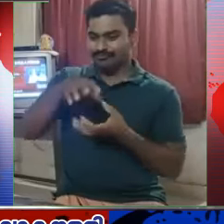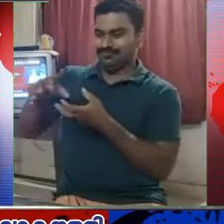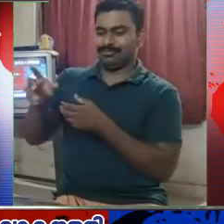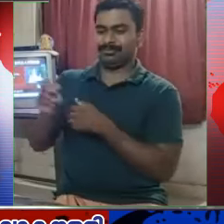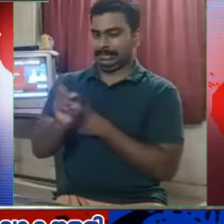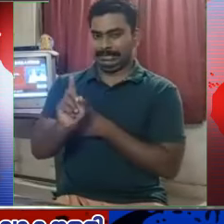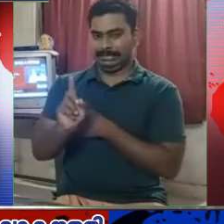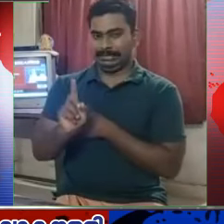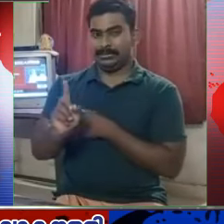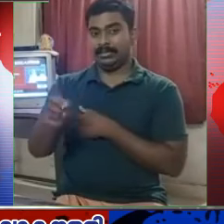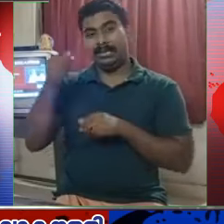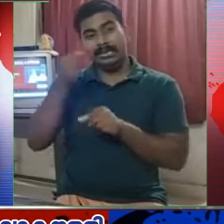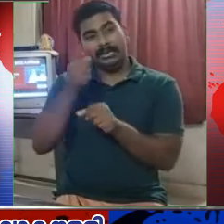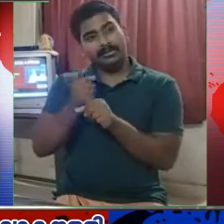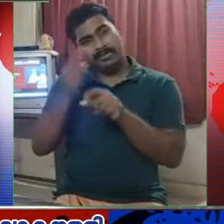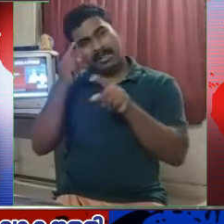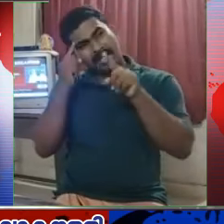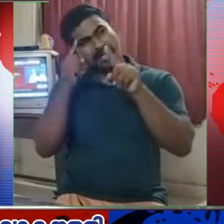സൗജന്യമായി ഭക്ഷണം നൽകേണ്ടത്